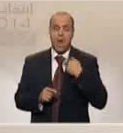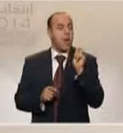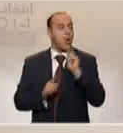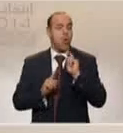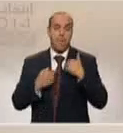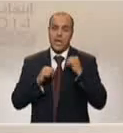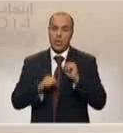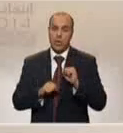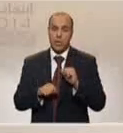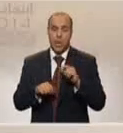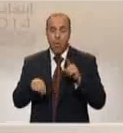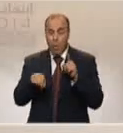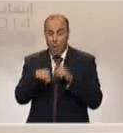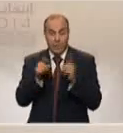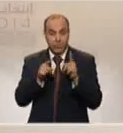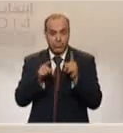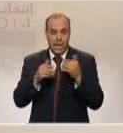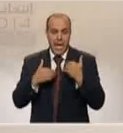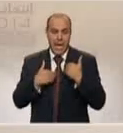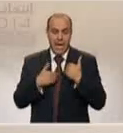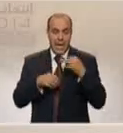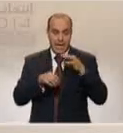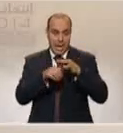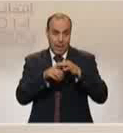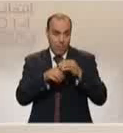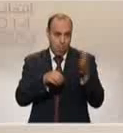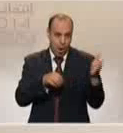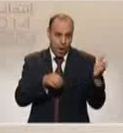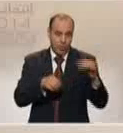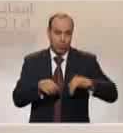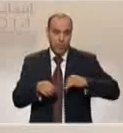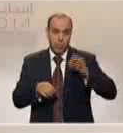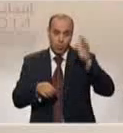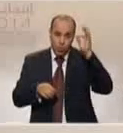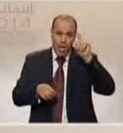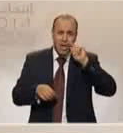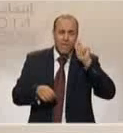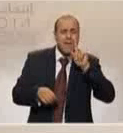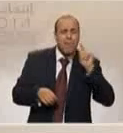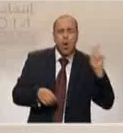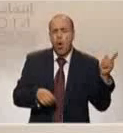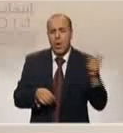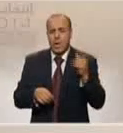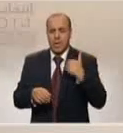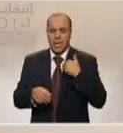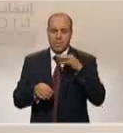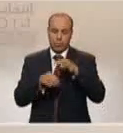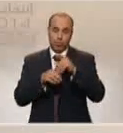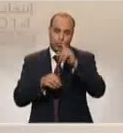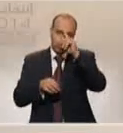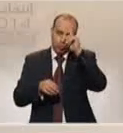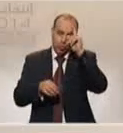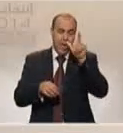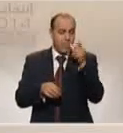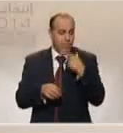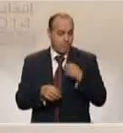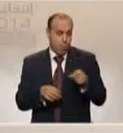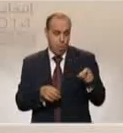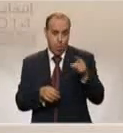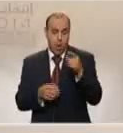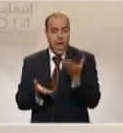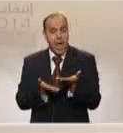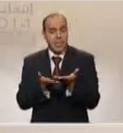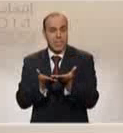به تعرفوا الوقت قصير اذا انتخبتوا محمد الهاشمي الحامدي شباب تونس رجال تونس نساء تونس ستجدون ان شاء الله ابن من ابنائكم